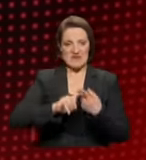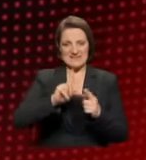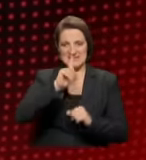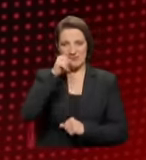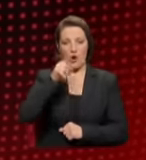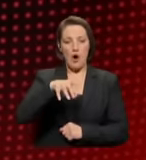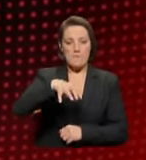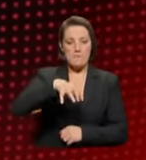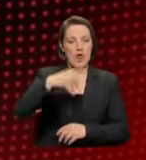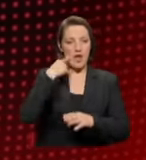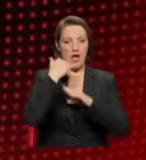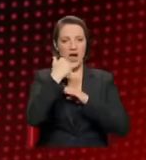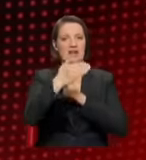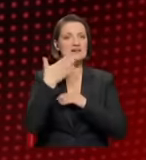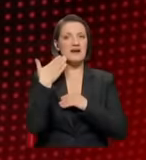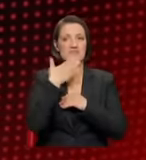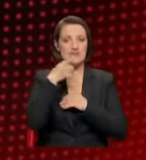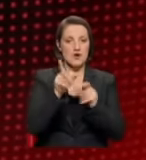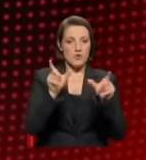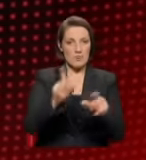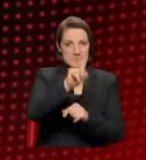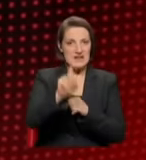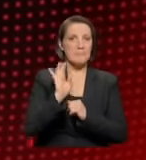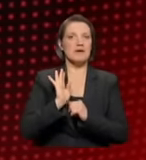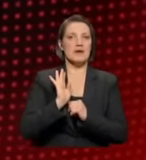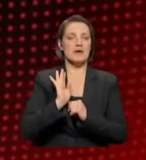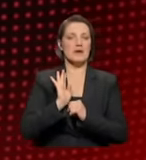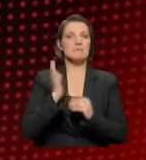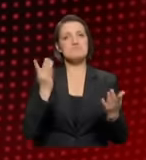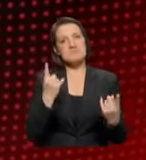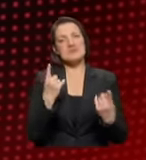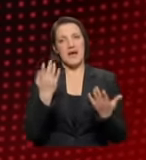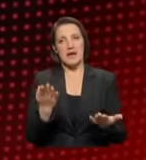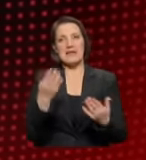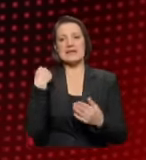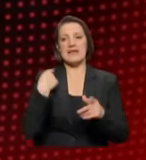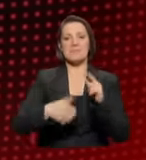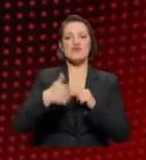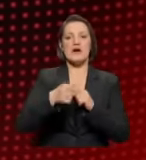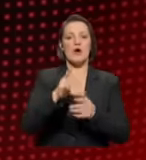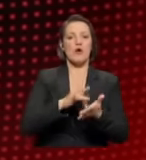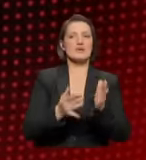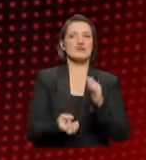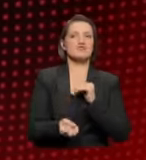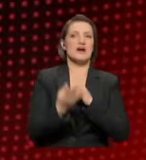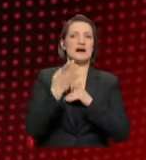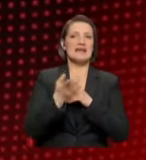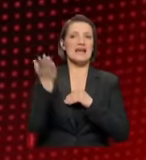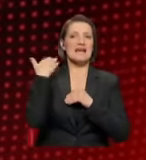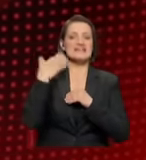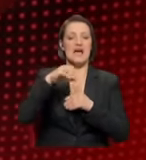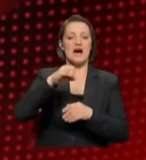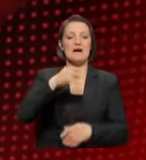sadece o bölge halkının çıkarını koruyabilecek mi mesela? Bir de yeni başkanların ortaya çıkardığı eski